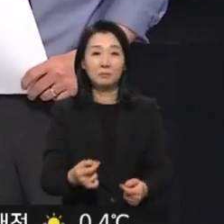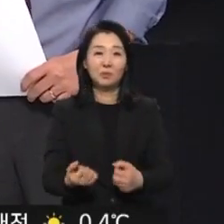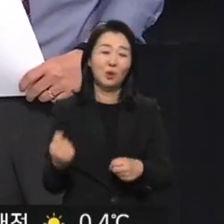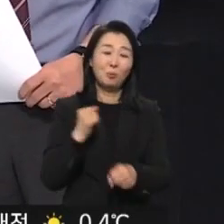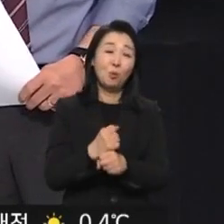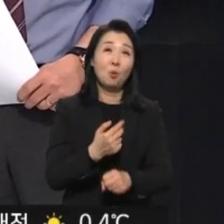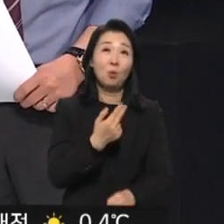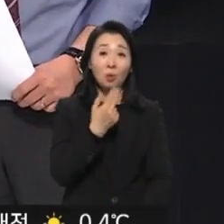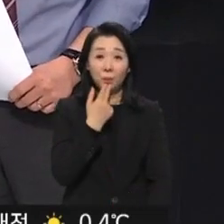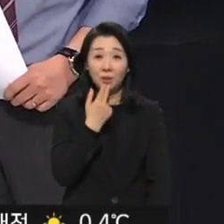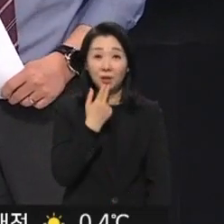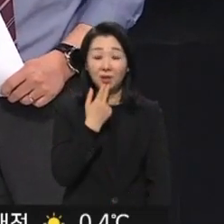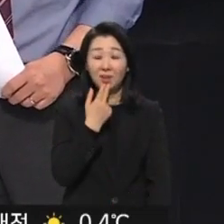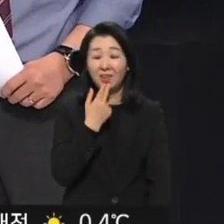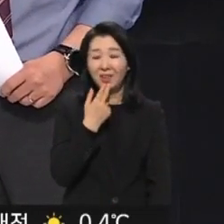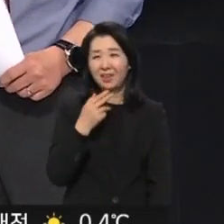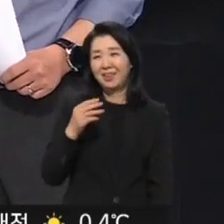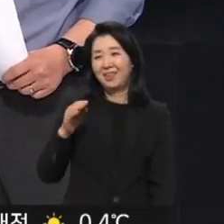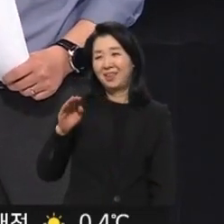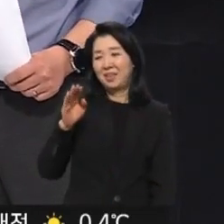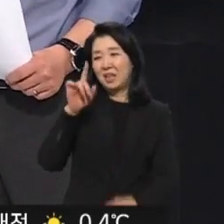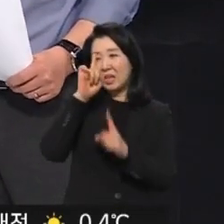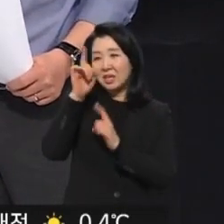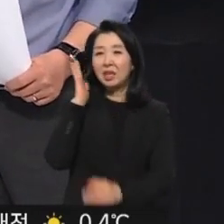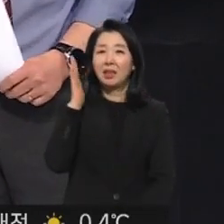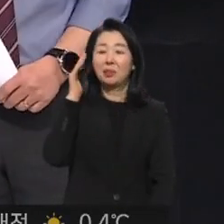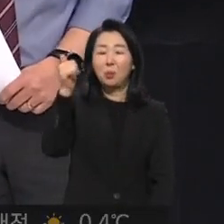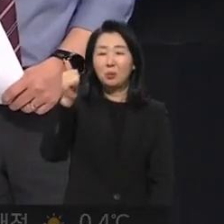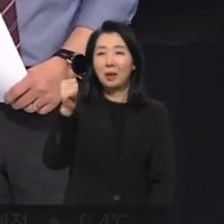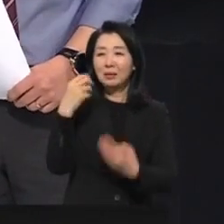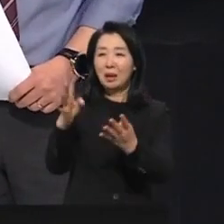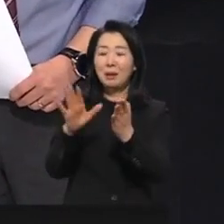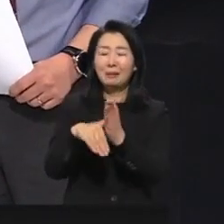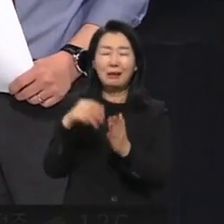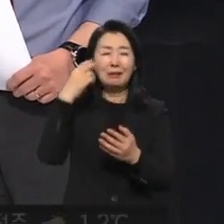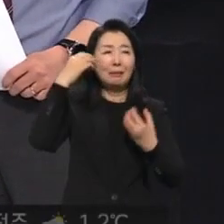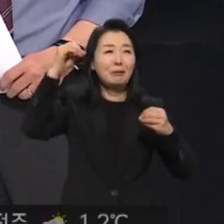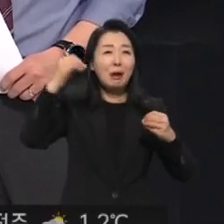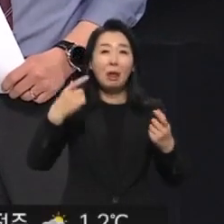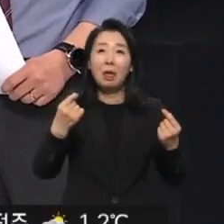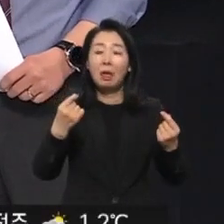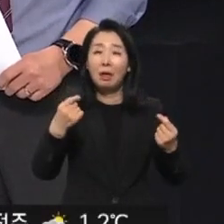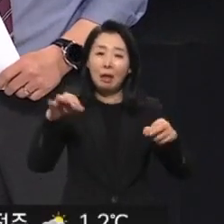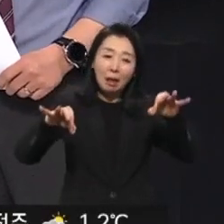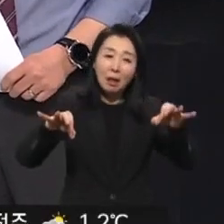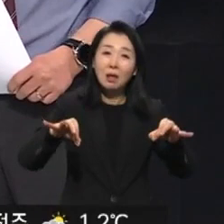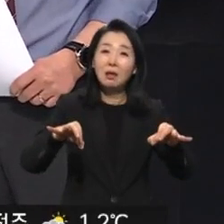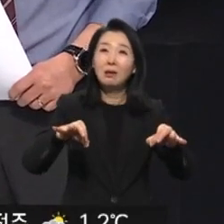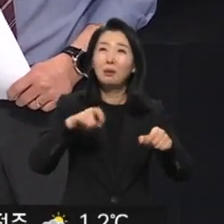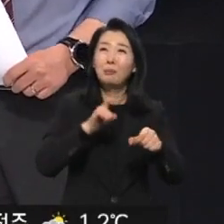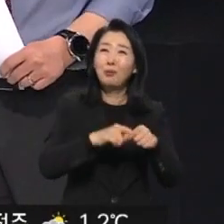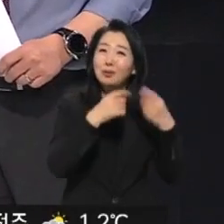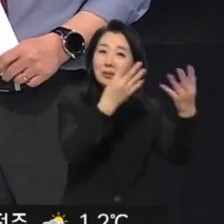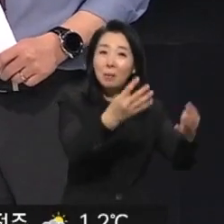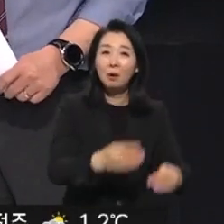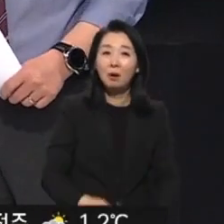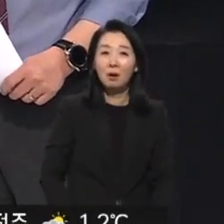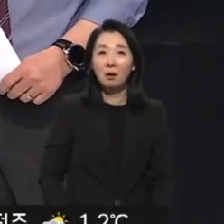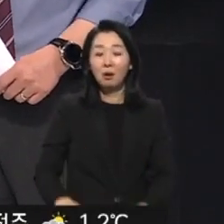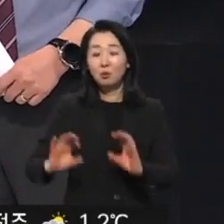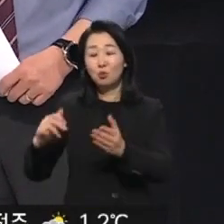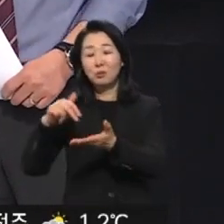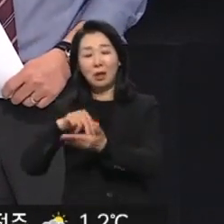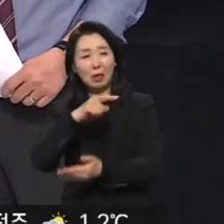복권도 없이 MB 사면에 띄워넣기를 했다는 겁니다. 반면 국민의힘에선 김 전 지사의 태도가